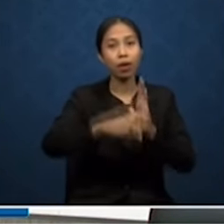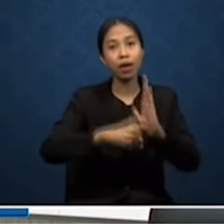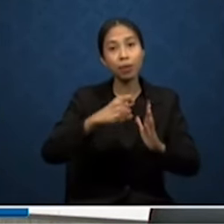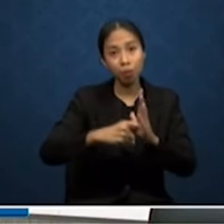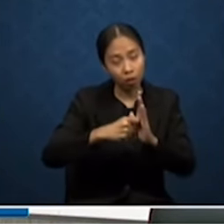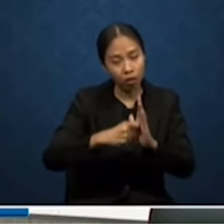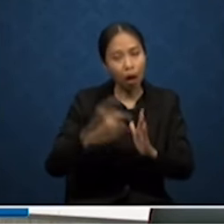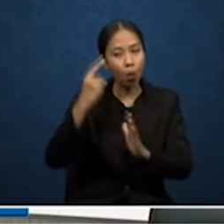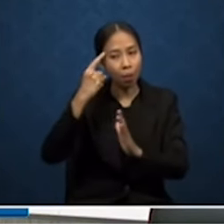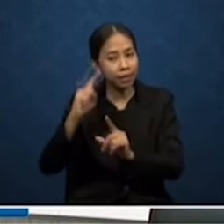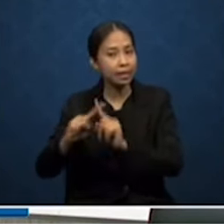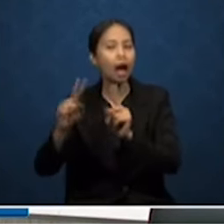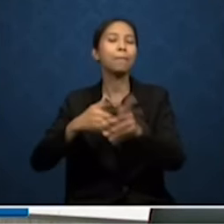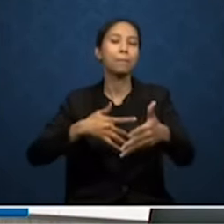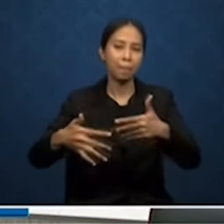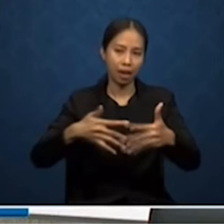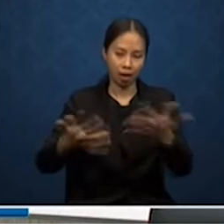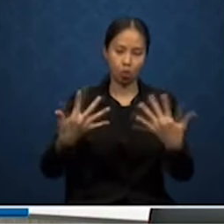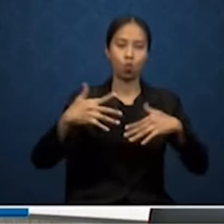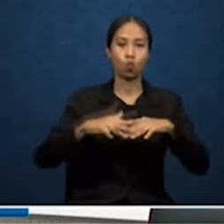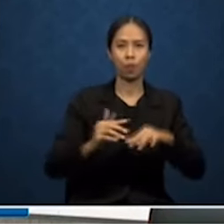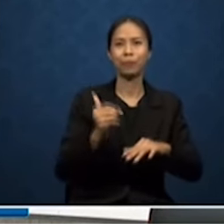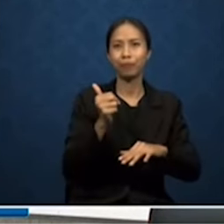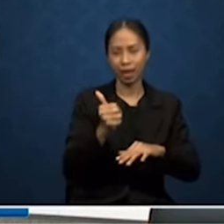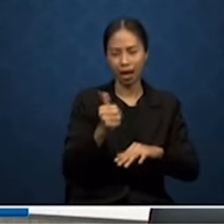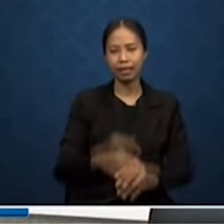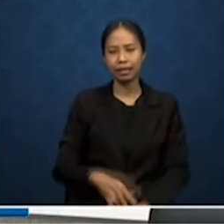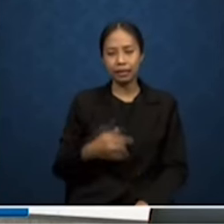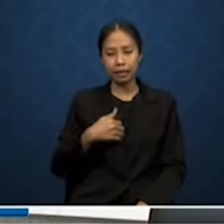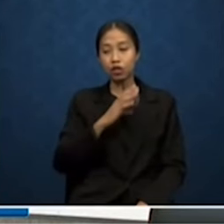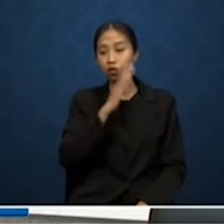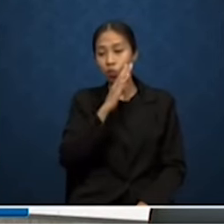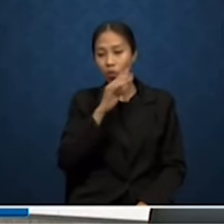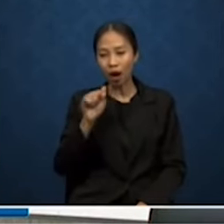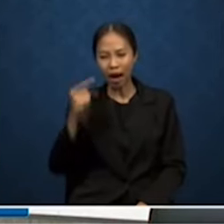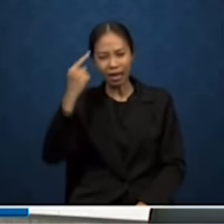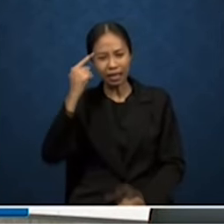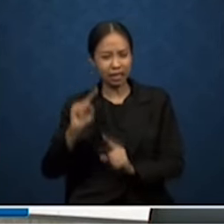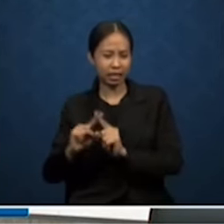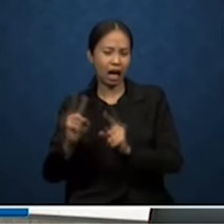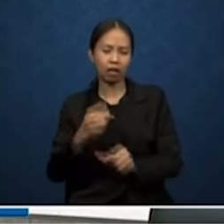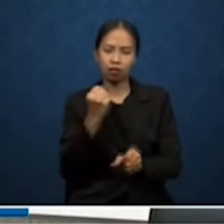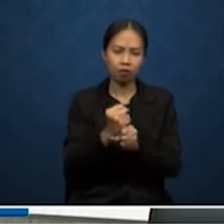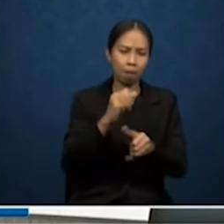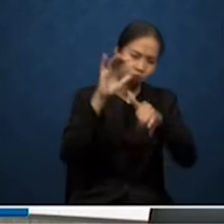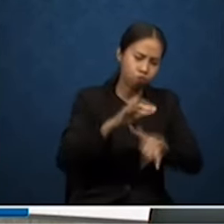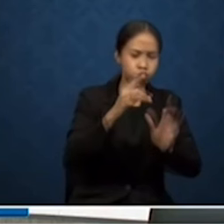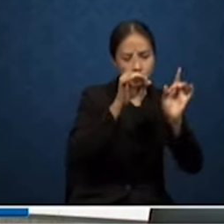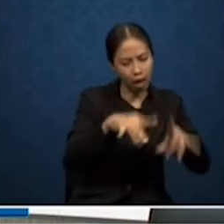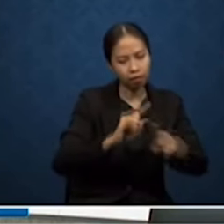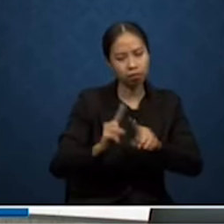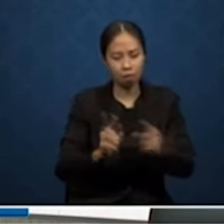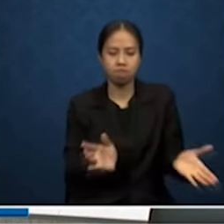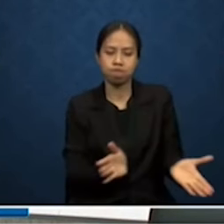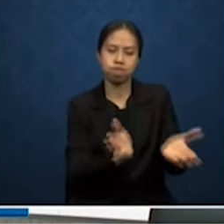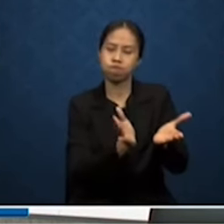คิดเห็นที่แตกต่างเราจะต้องไม่สนับสนุนการใช้ความรุนแรงหรือการกระทำที่ยั่วยุใดๆอันอาจจะ